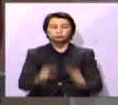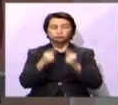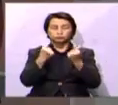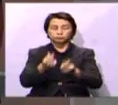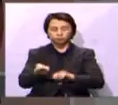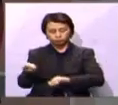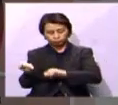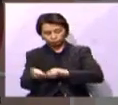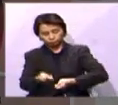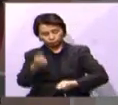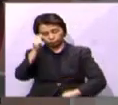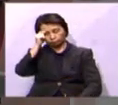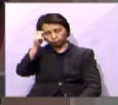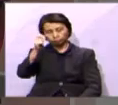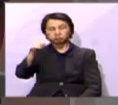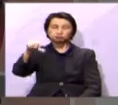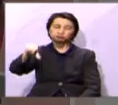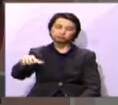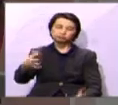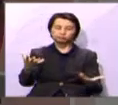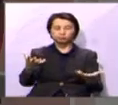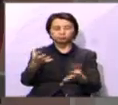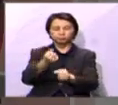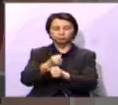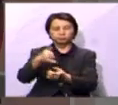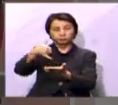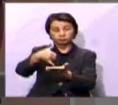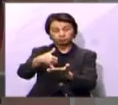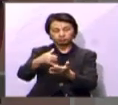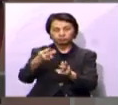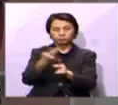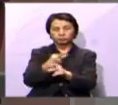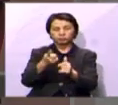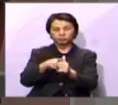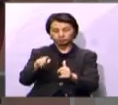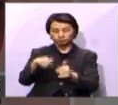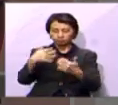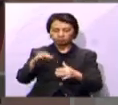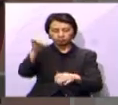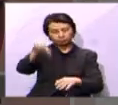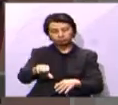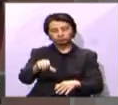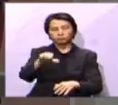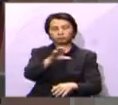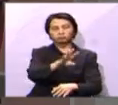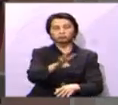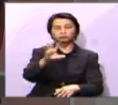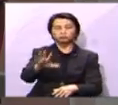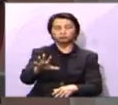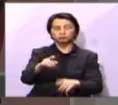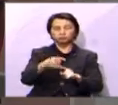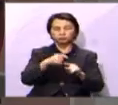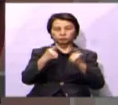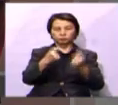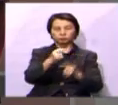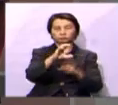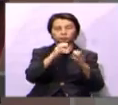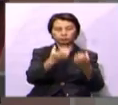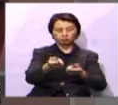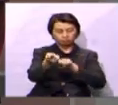Pasukan hoki Terengganu THT gagal meraih Piala Subangsih buat kali pertama selepas tewas 4-5 kepada Kelab Hoki Kuala